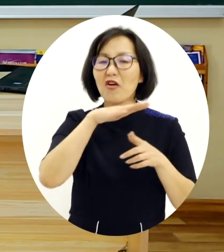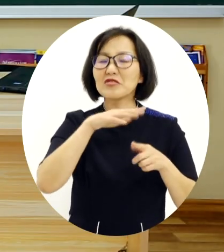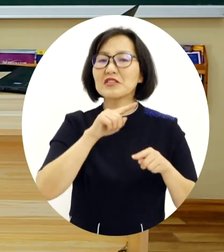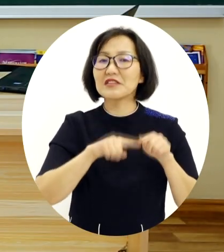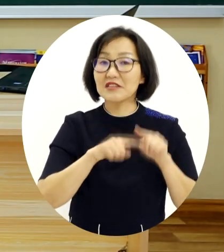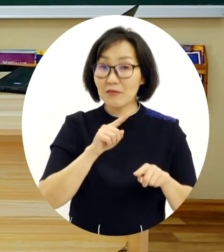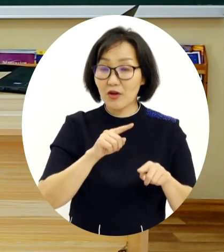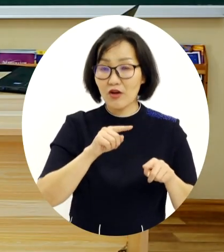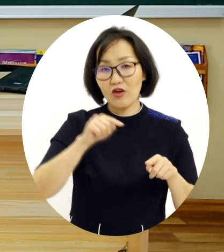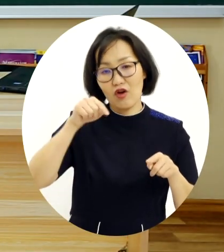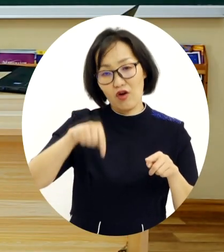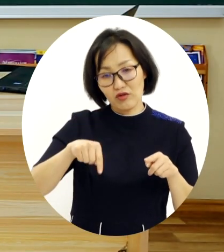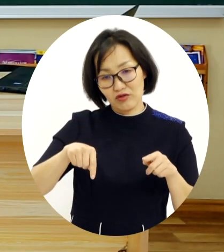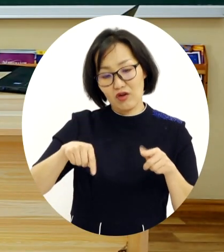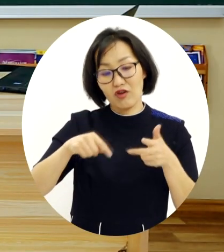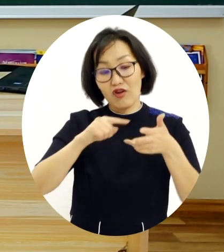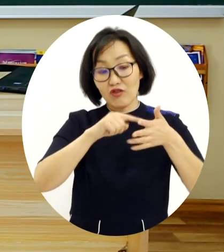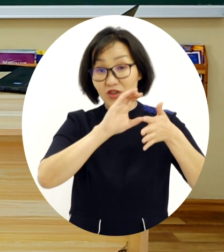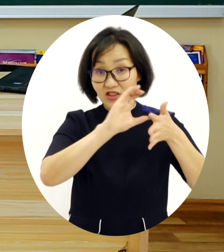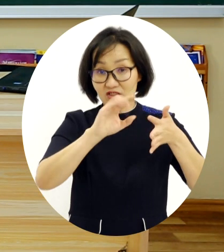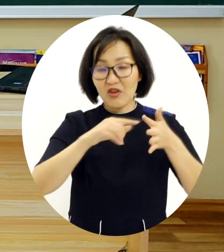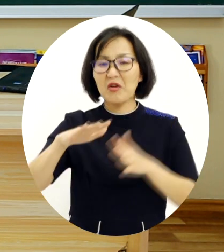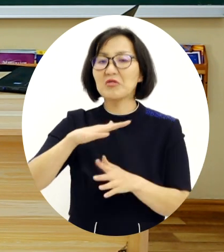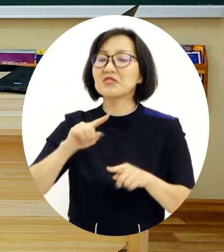бэ? Одоо ямар болчиход байна вэ?